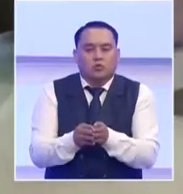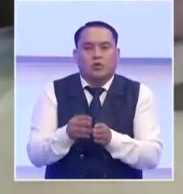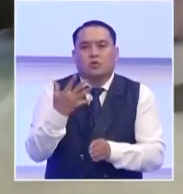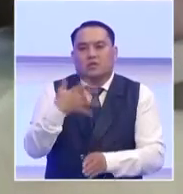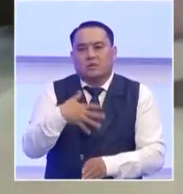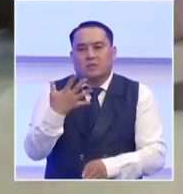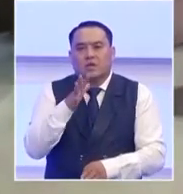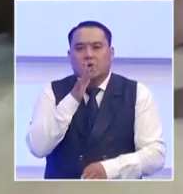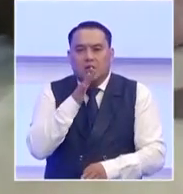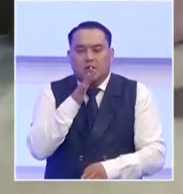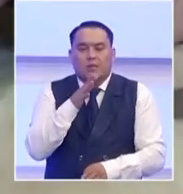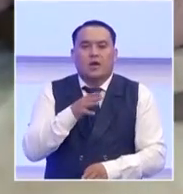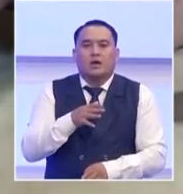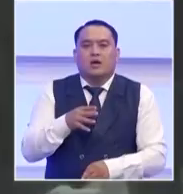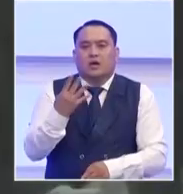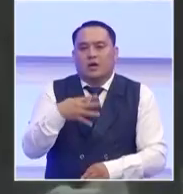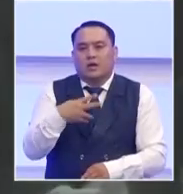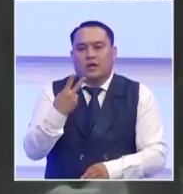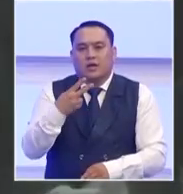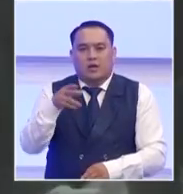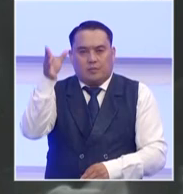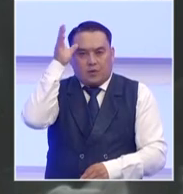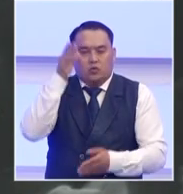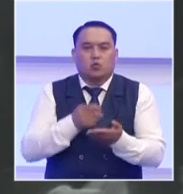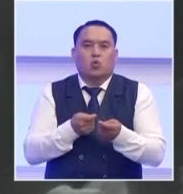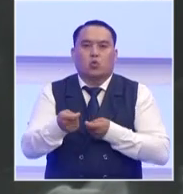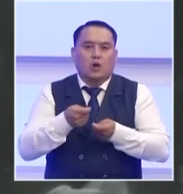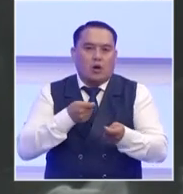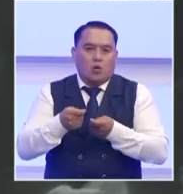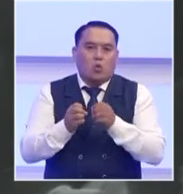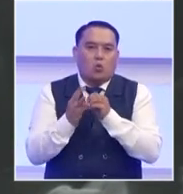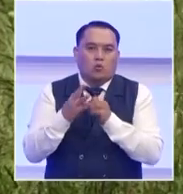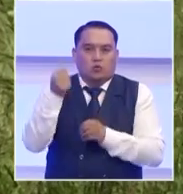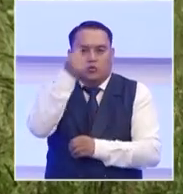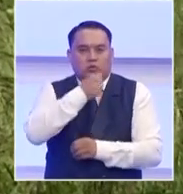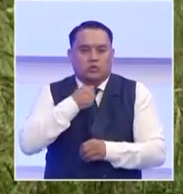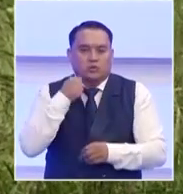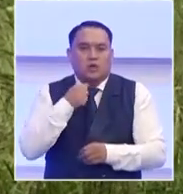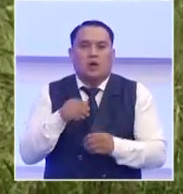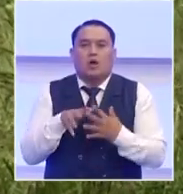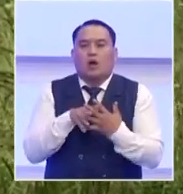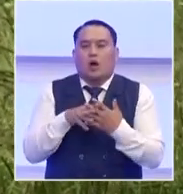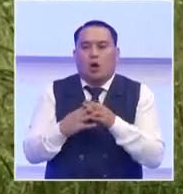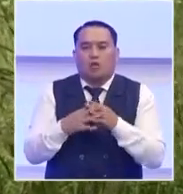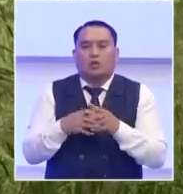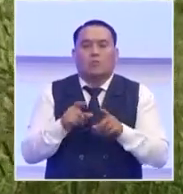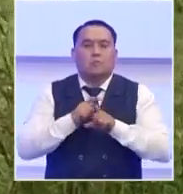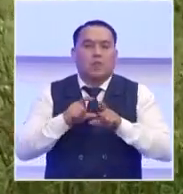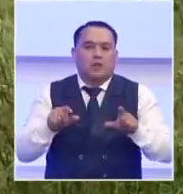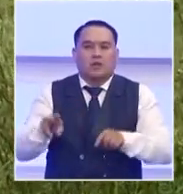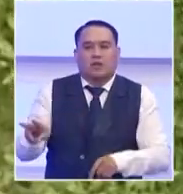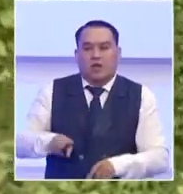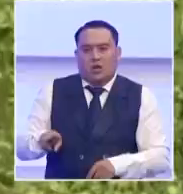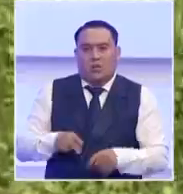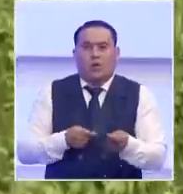55 жыл болған. Отағасы 42 жыл білім саласында қызмет еткен. 14 жылын ынталы Қоңырелен ауылындағы мектепте директор